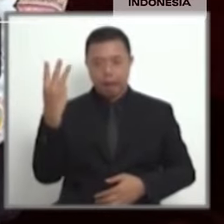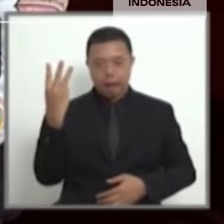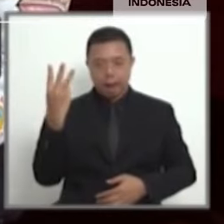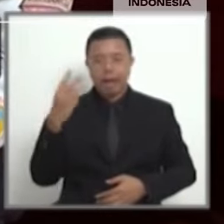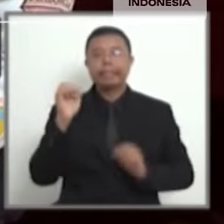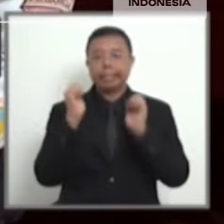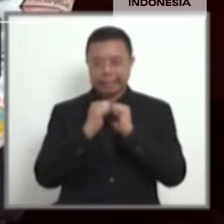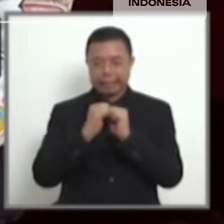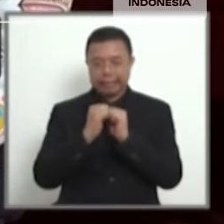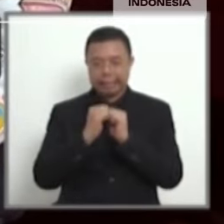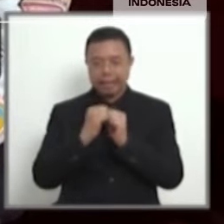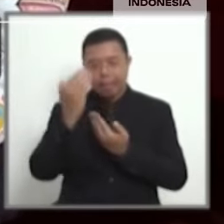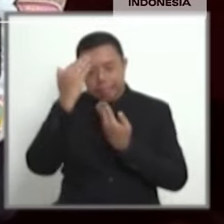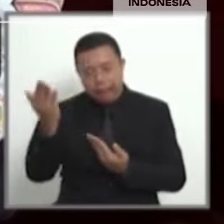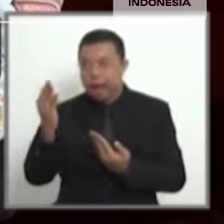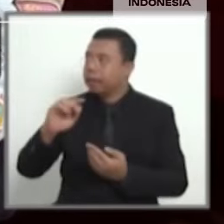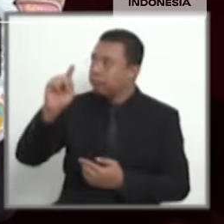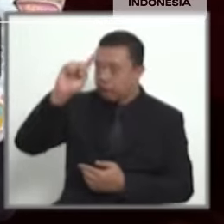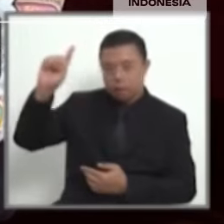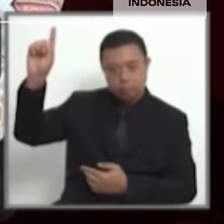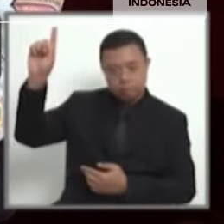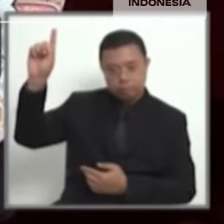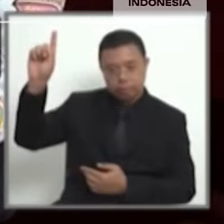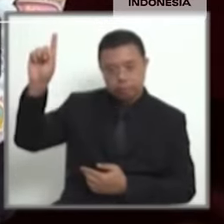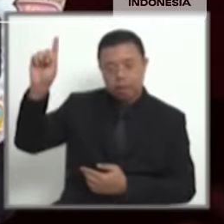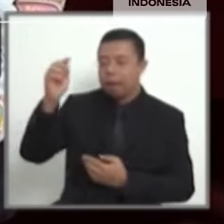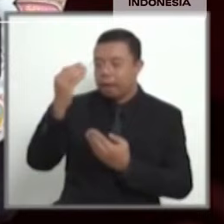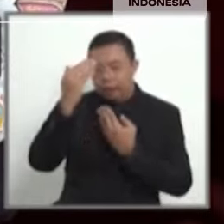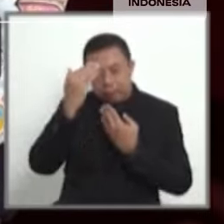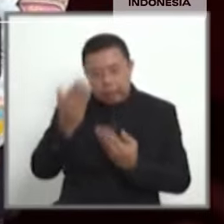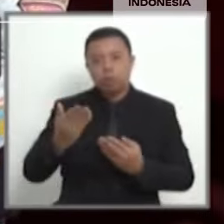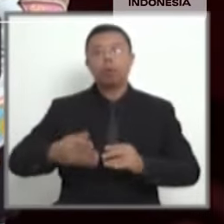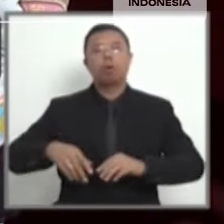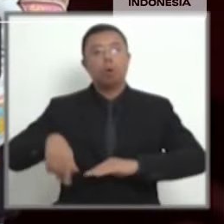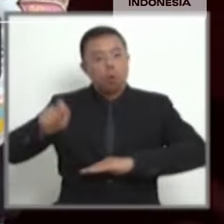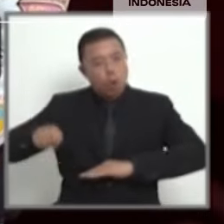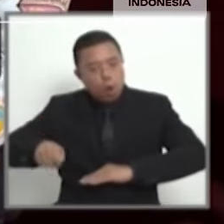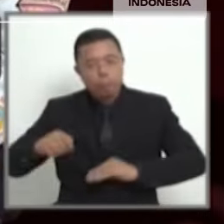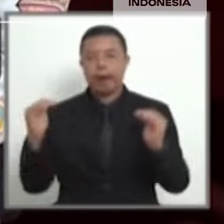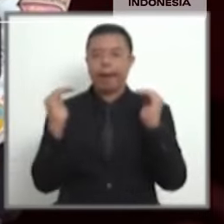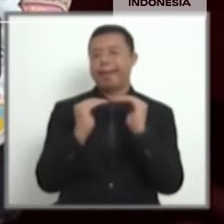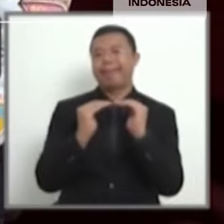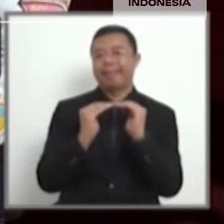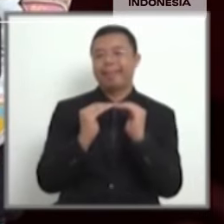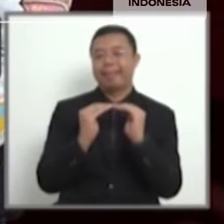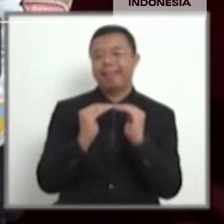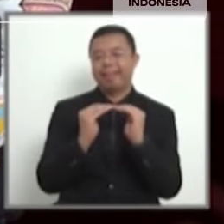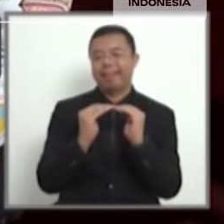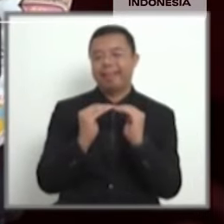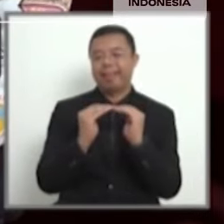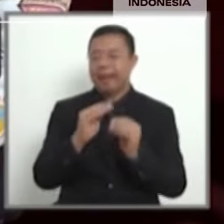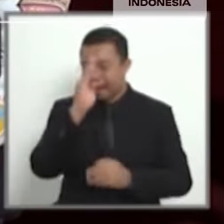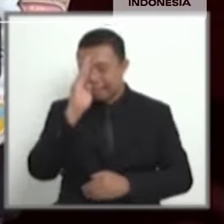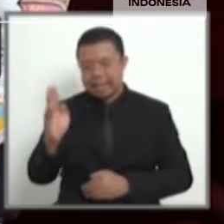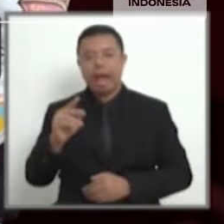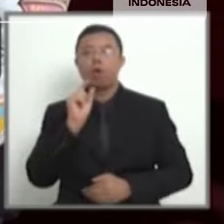Presiden Jokowi pada 2019 silam saat itu Presiden Jokowi sempat mengimbau masyarakat untuk tidak memilih Presiden yang terindikasi